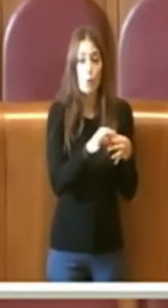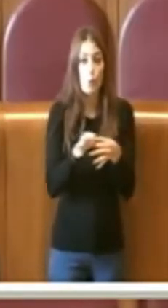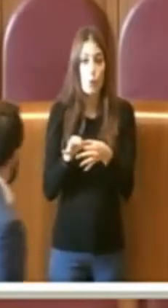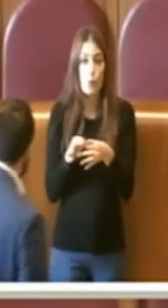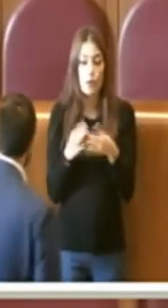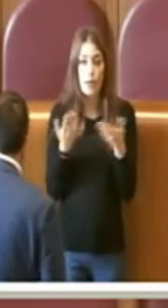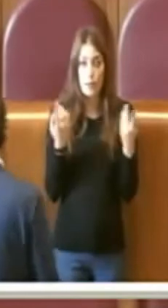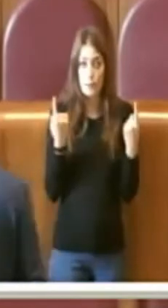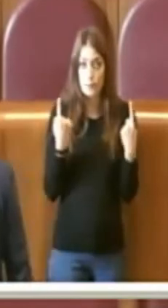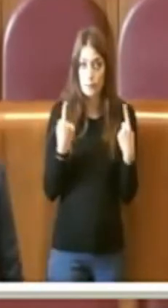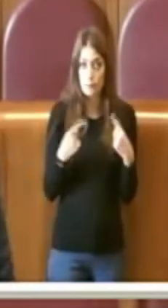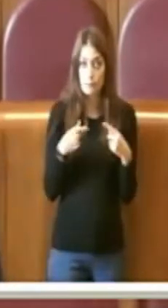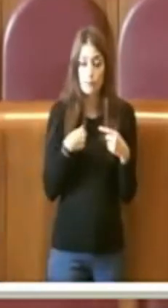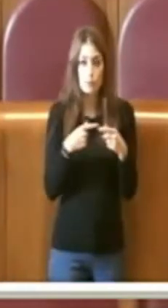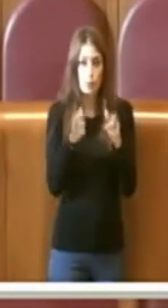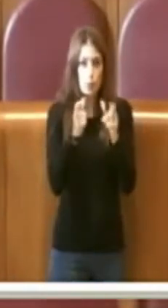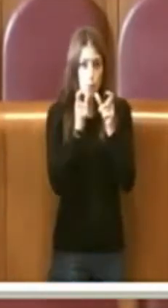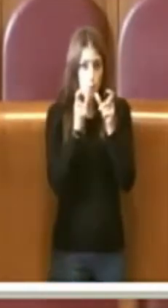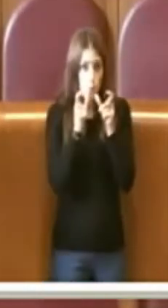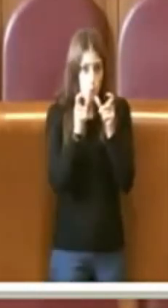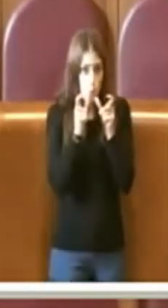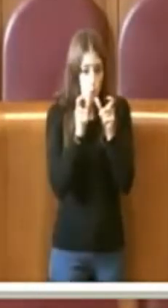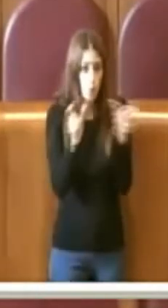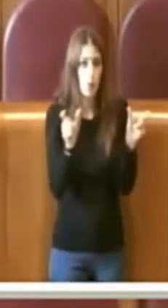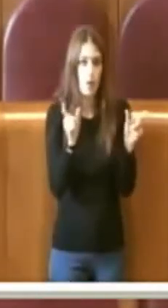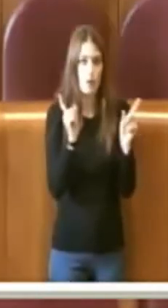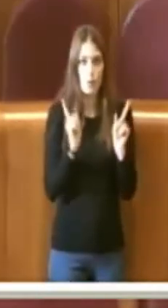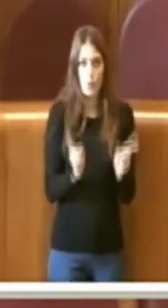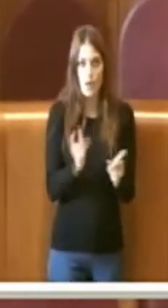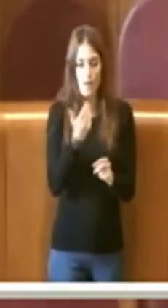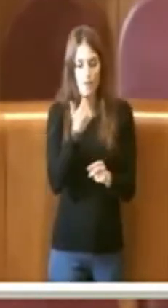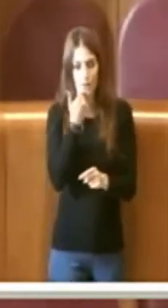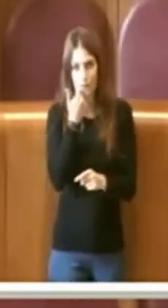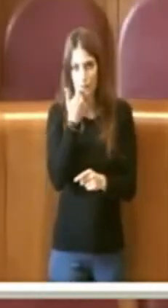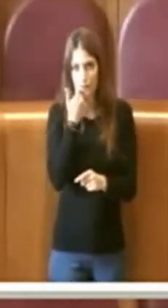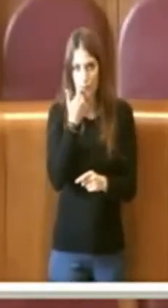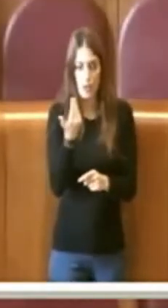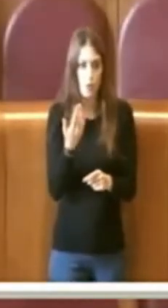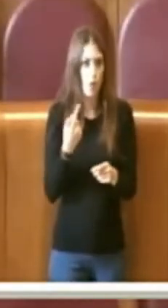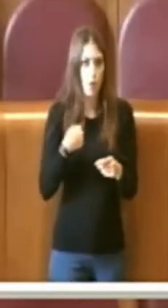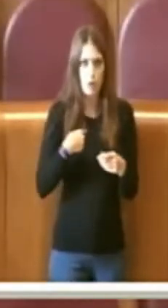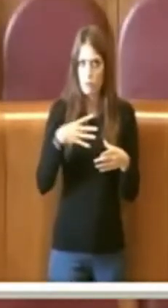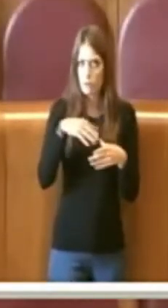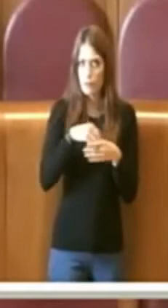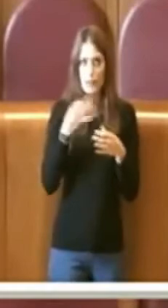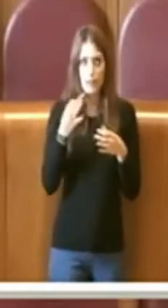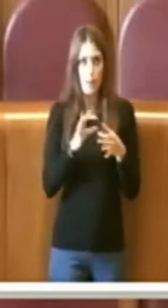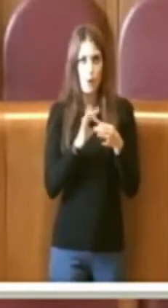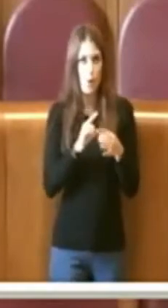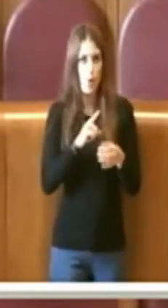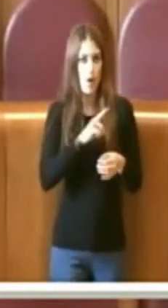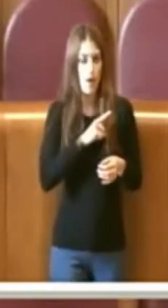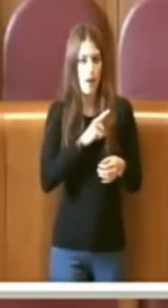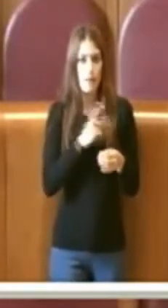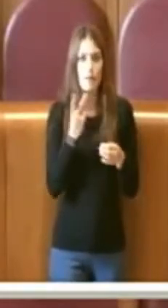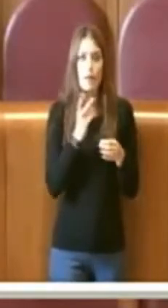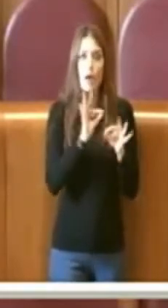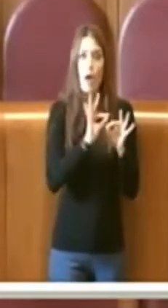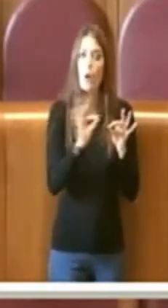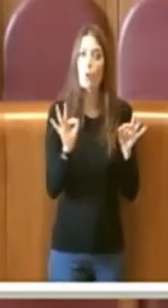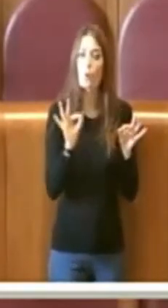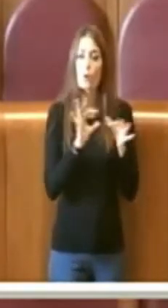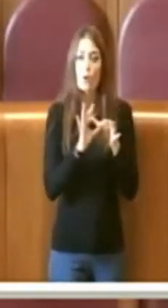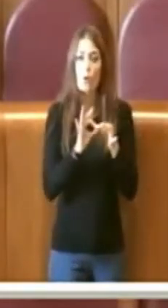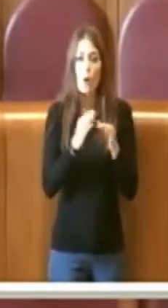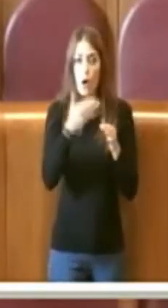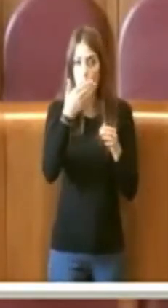Quindi io, più che urlare vergogna da parte dei miei colleghi, tra l'altro ricordo che alcuni loro colleghi onorevoli